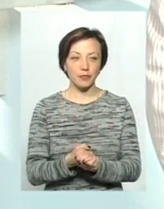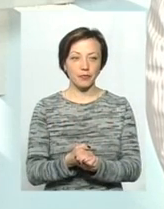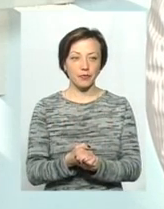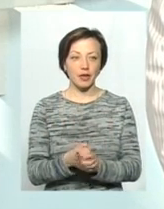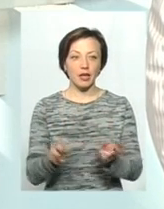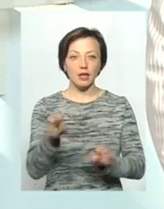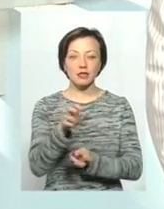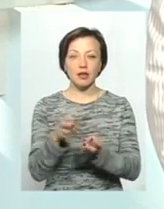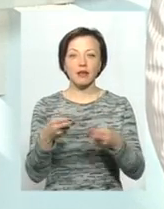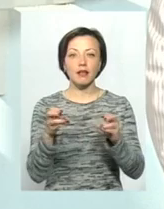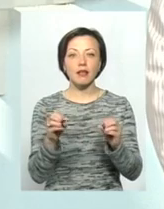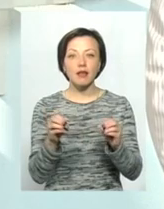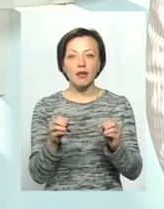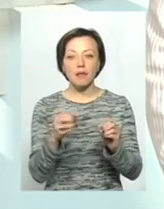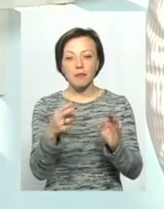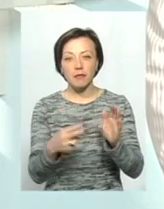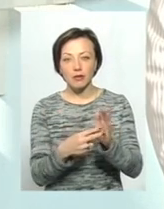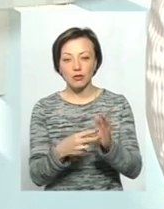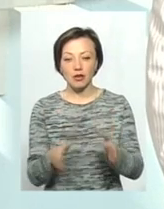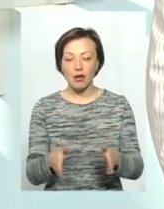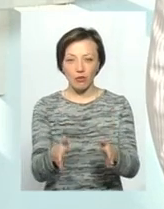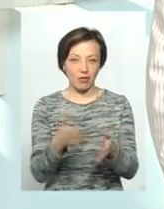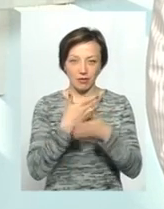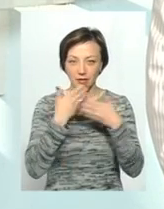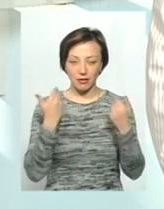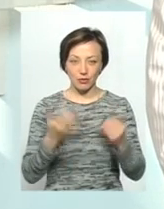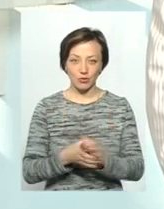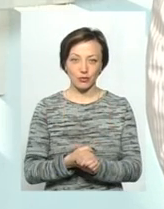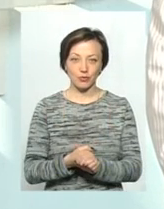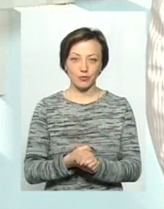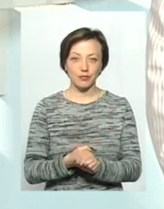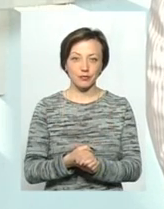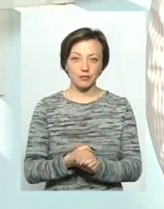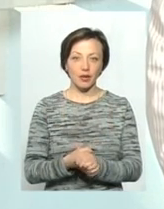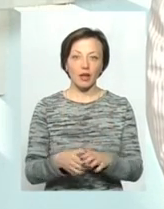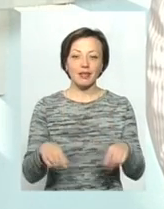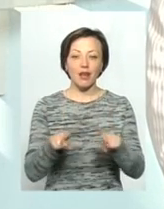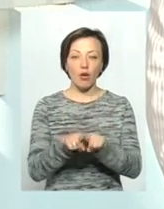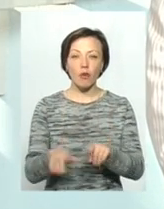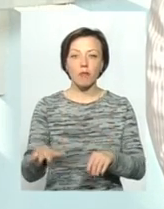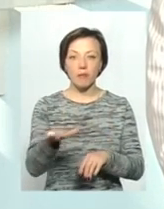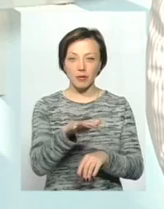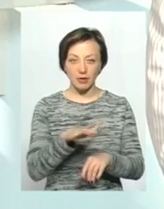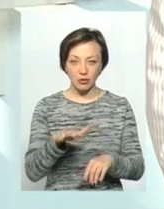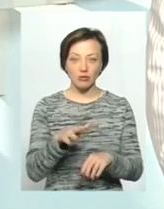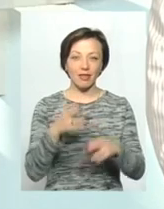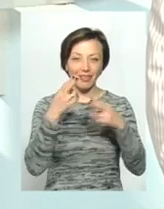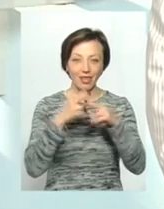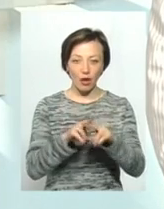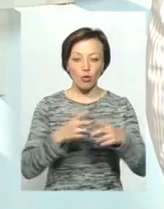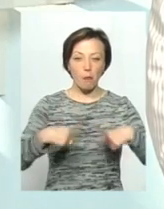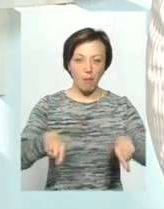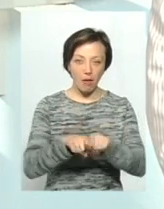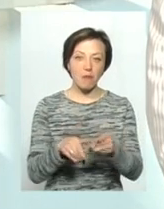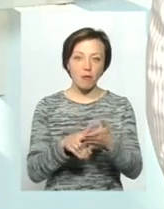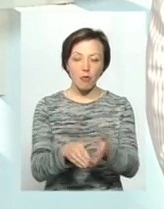випадку. Іскати, де підключитися. Опять тих же дорог нету. То есть такой майданчик, конечно, он бы помог